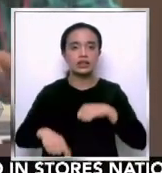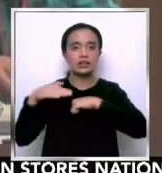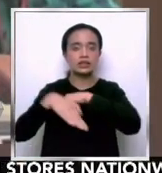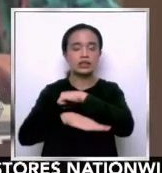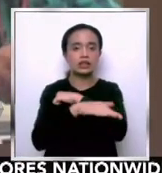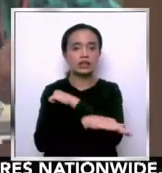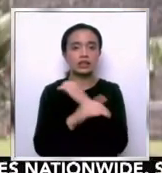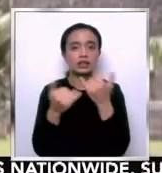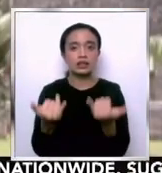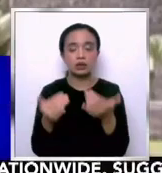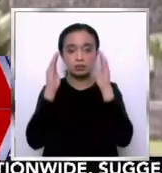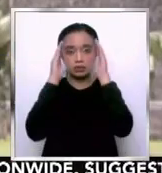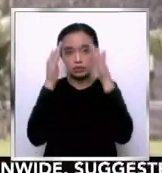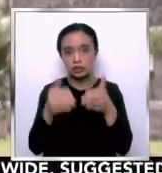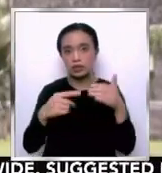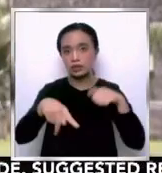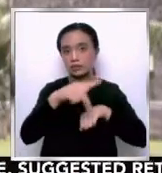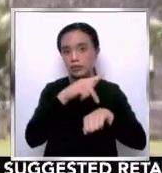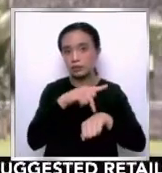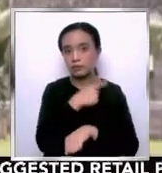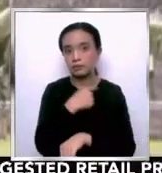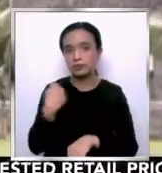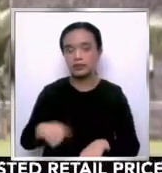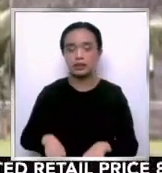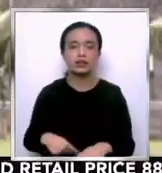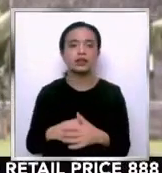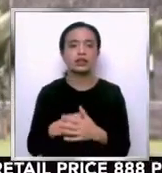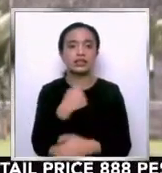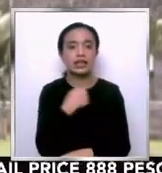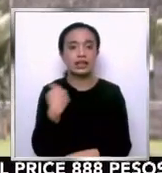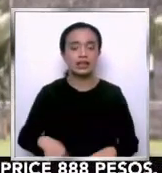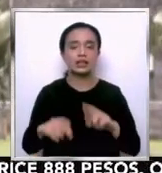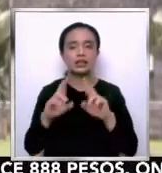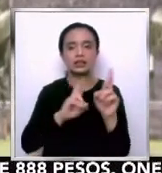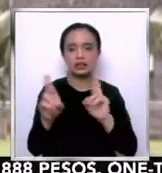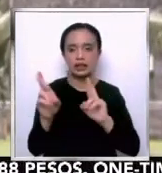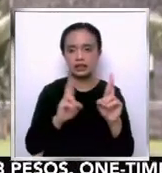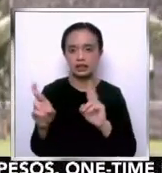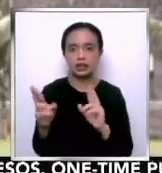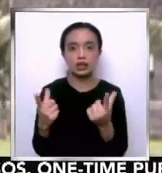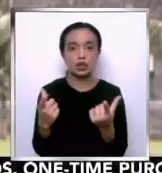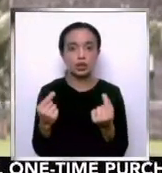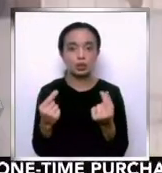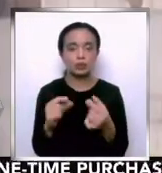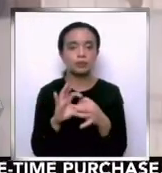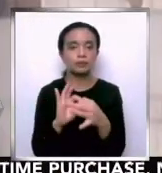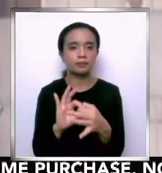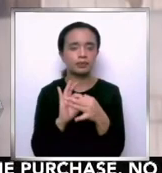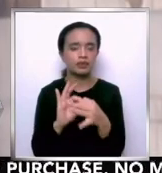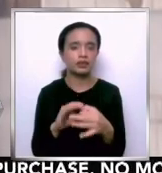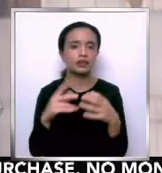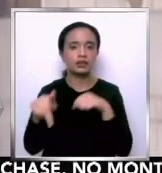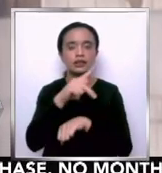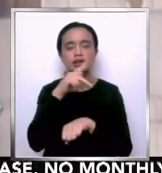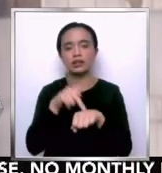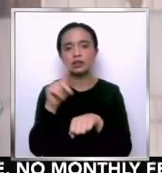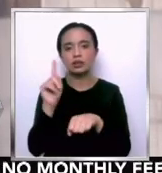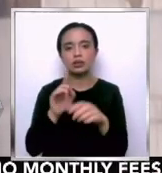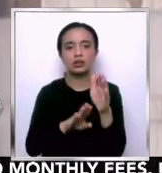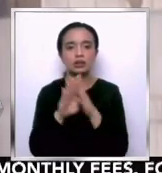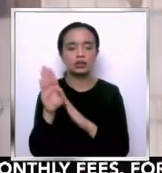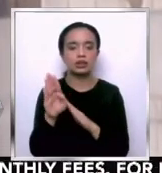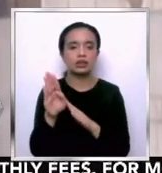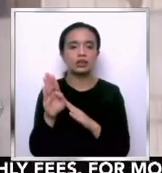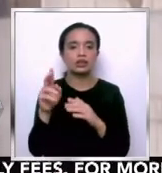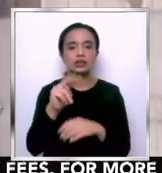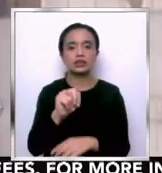at Pilipinas. Handa raw ang China na makipag-ugnayan sa Pilipinas sa pag-develop ng nuclear power plants